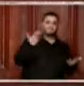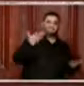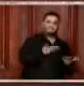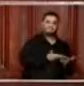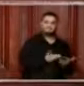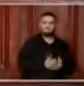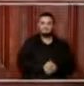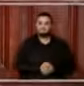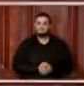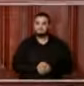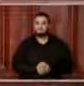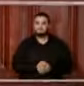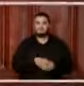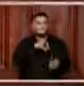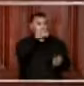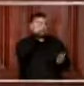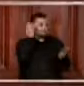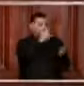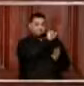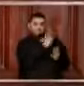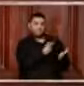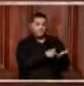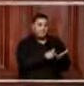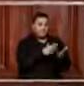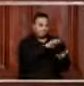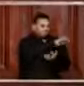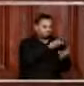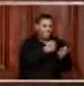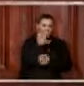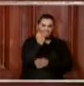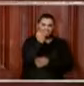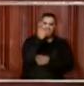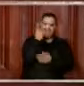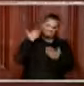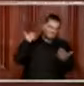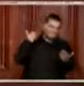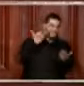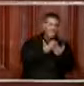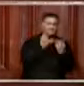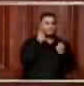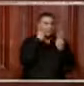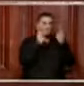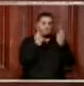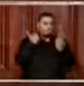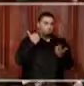ثم هي ثورة ثقافية غير مسبوقة أيضا،